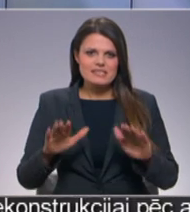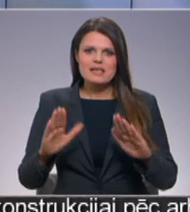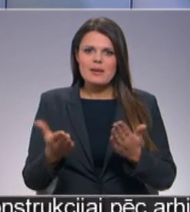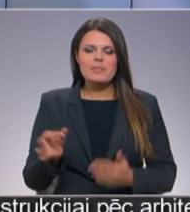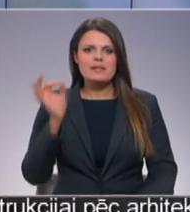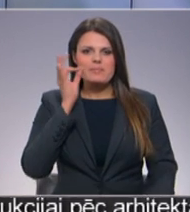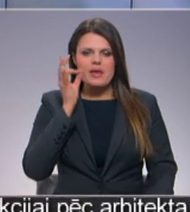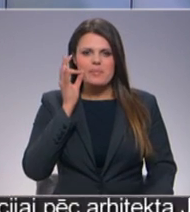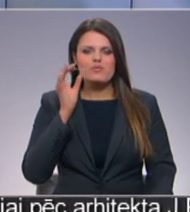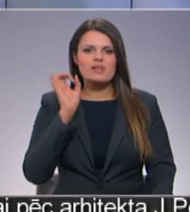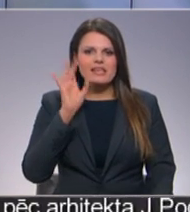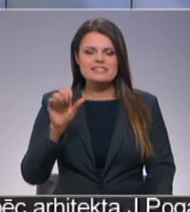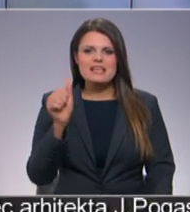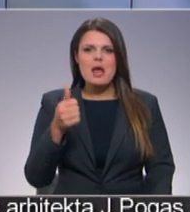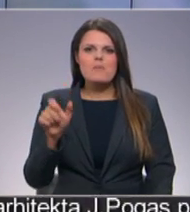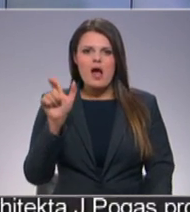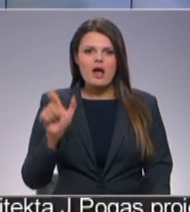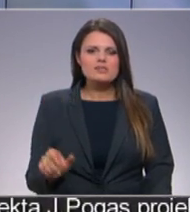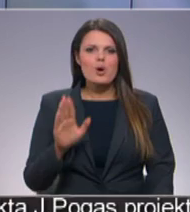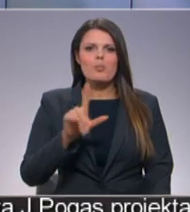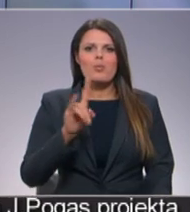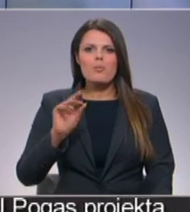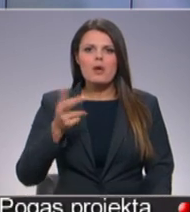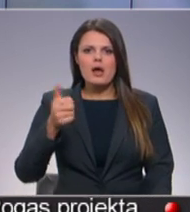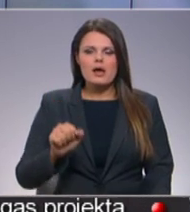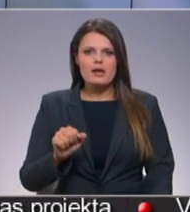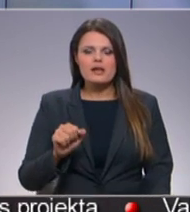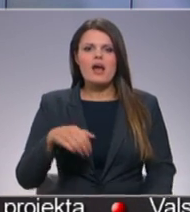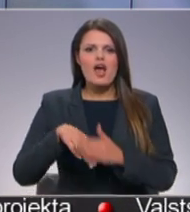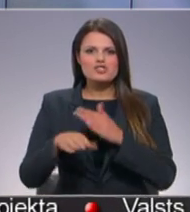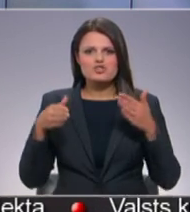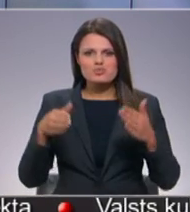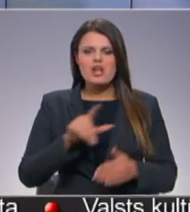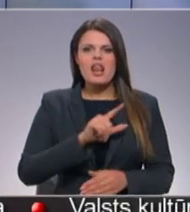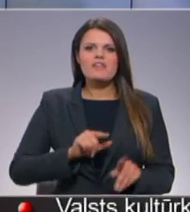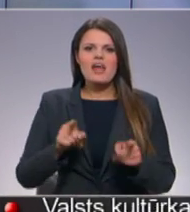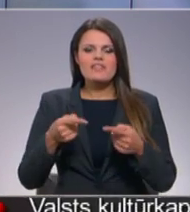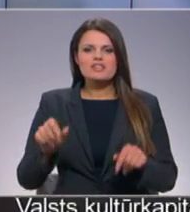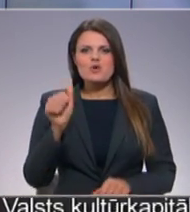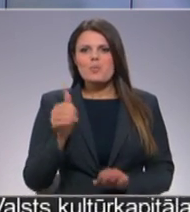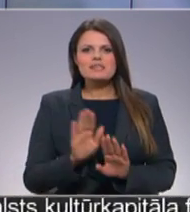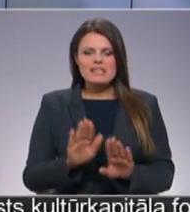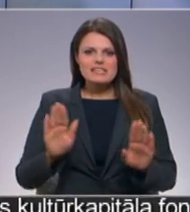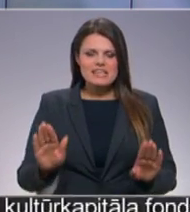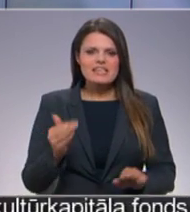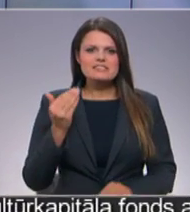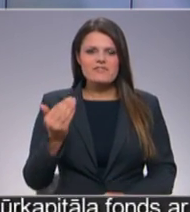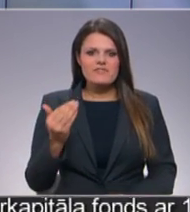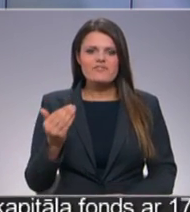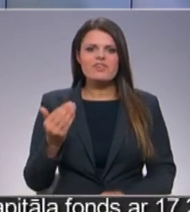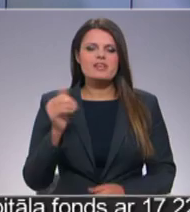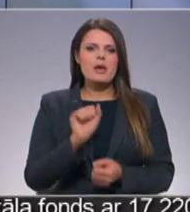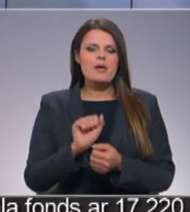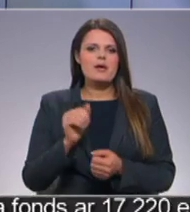Savukārt, pieminot izcilā mākslinieka Ilmāra Blūmberga aiziešanu mūžībā, Latvijas Nacionālais mākslas muzejs izstādījis viņa autobiogrāfisko